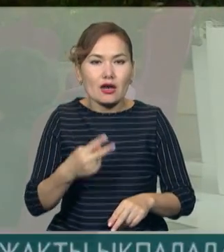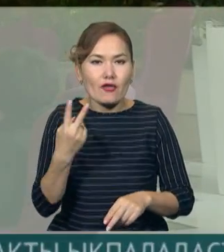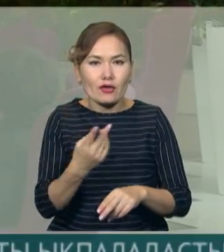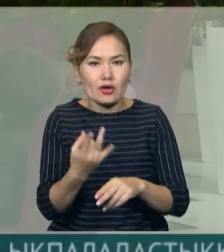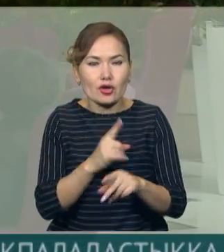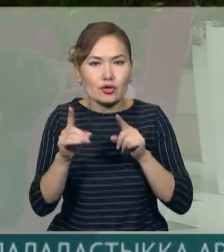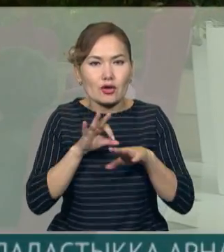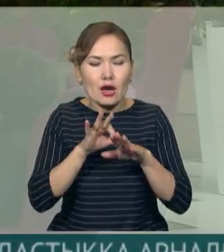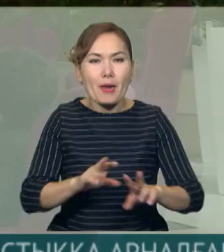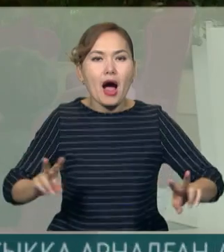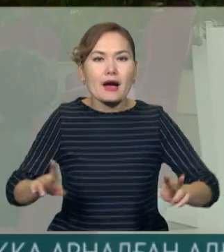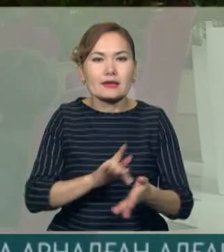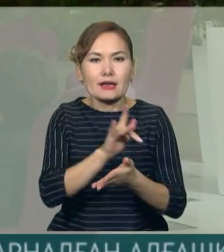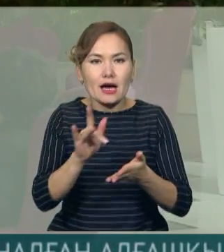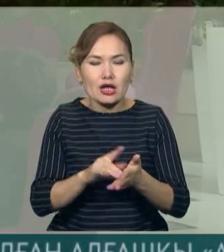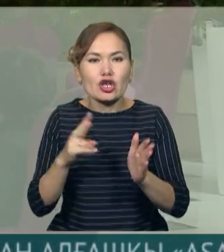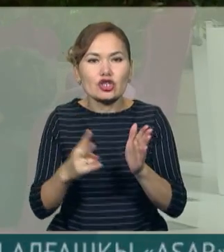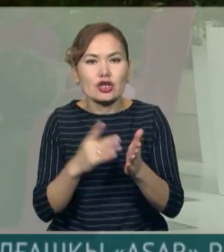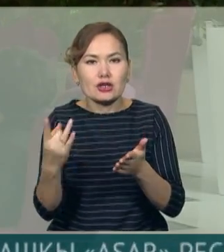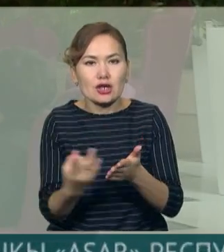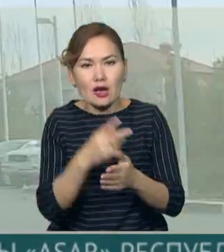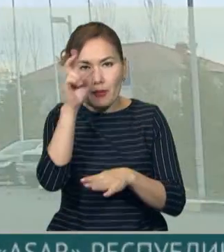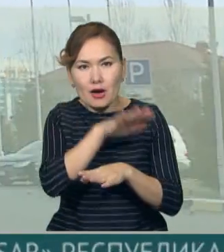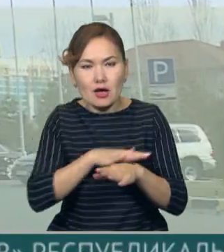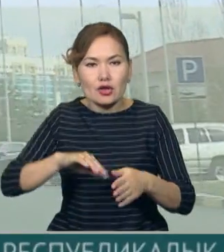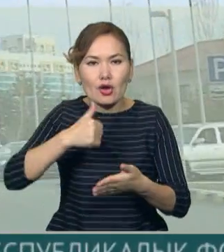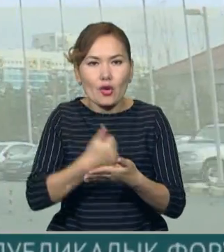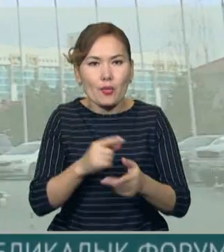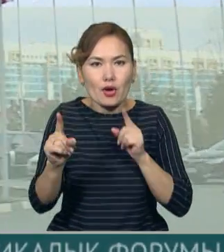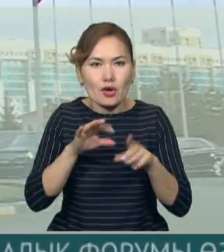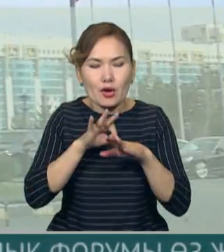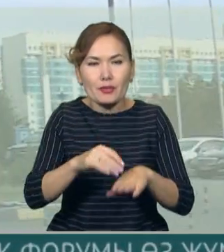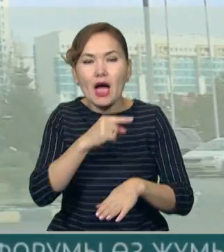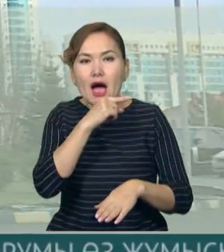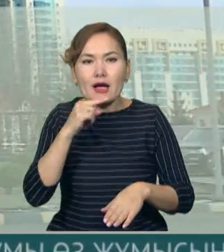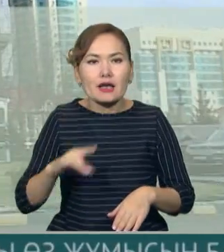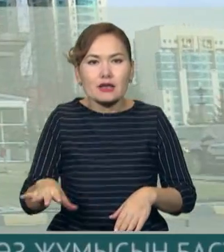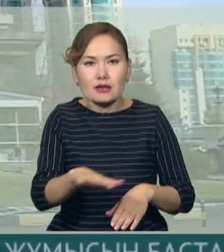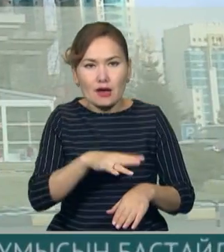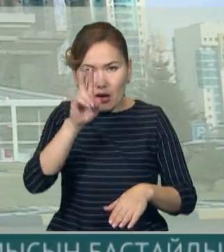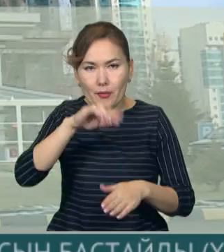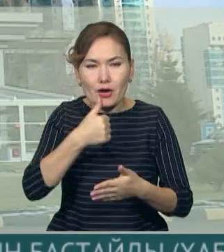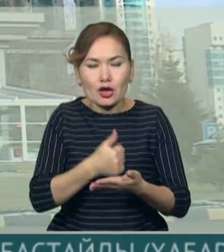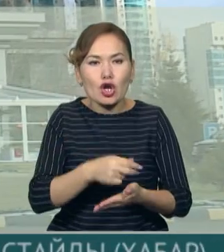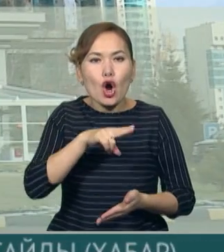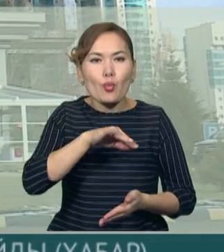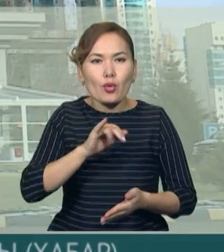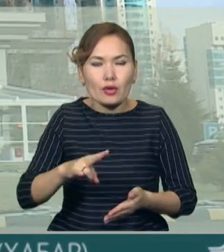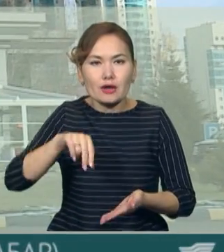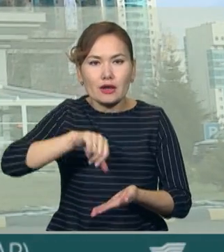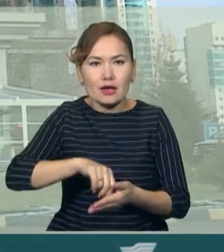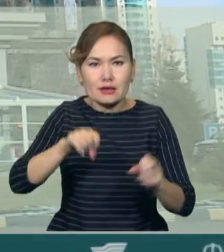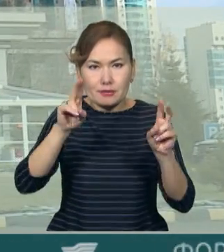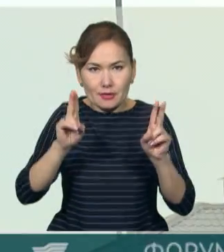7-ші кездесуіне қатысушы тараптардың 4 көзі түгел жиналған. Ресей делегациясына Ресей президентінің Сирия жөніндегі